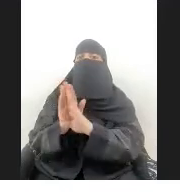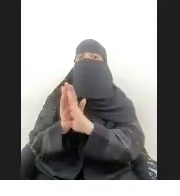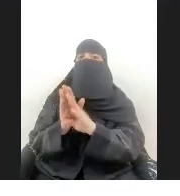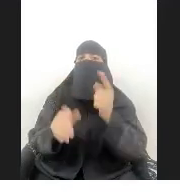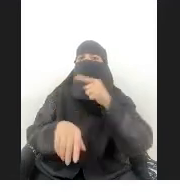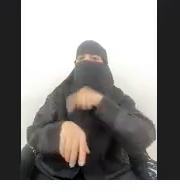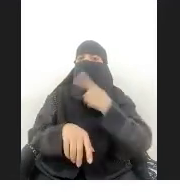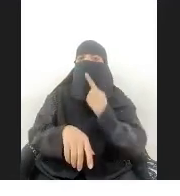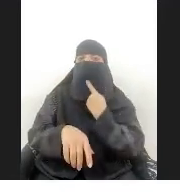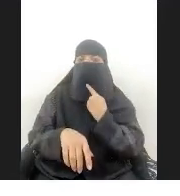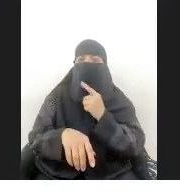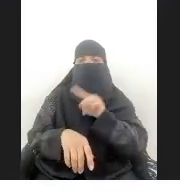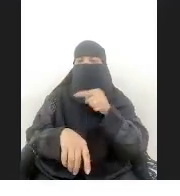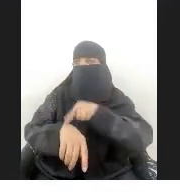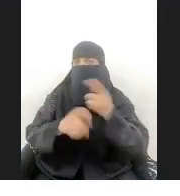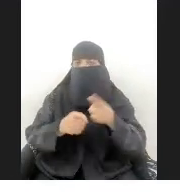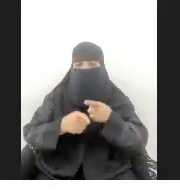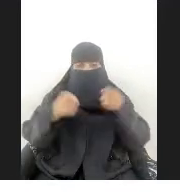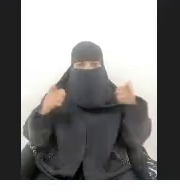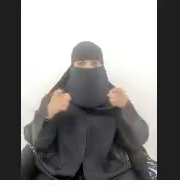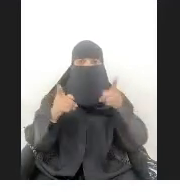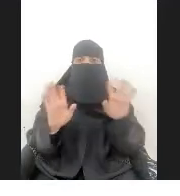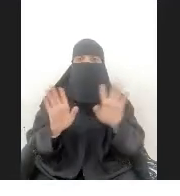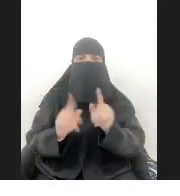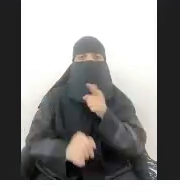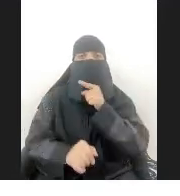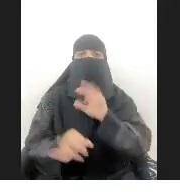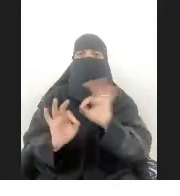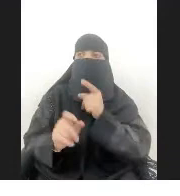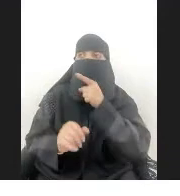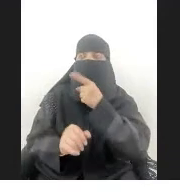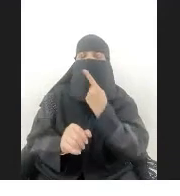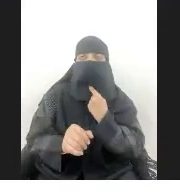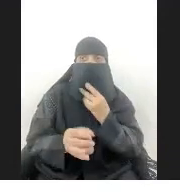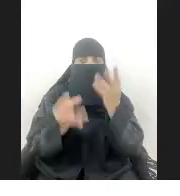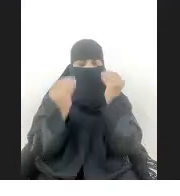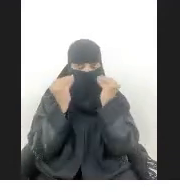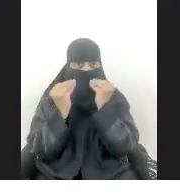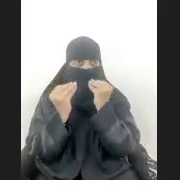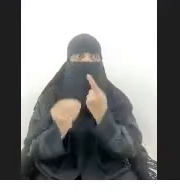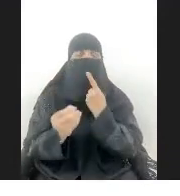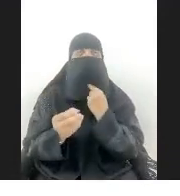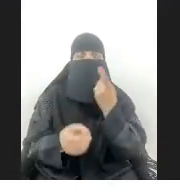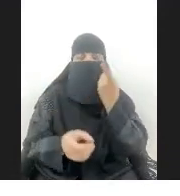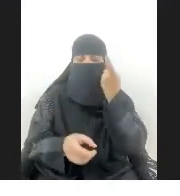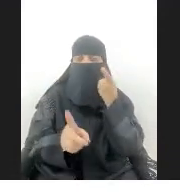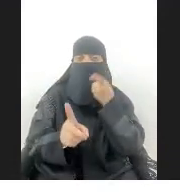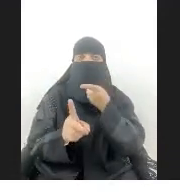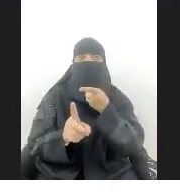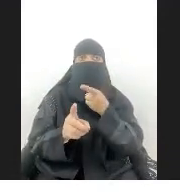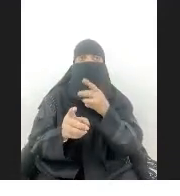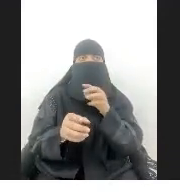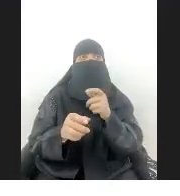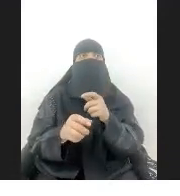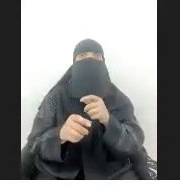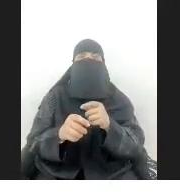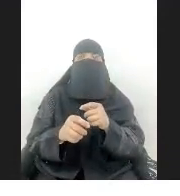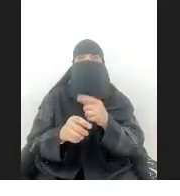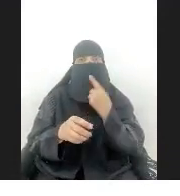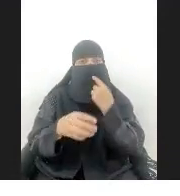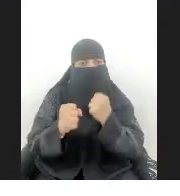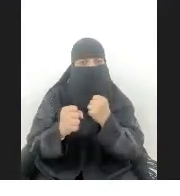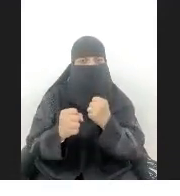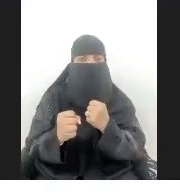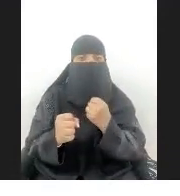من المتعلم. المتعلم محتاج معلومة، محتاج يفهم شيء معقد معين بطريقة مبسطة في وقت قصير. كذلك يزيد